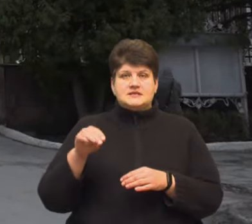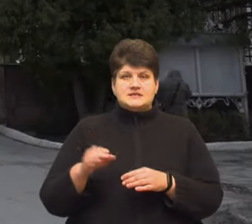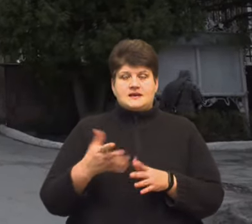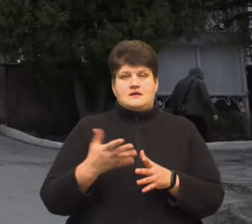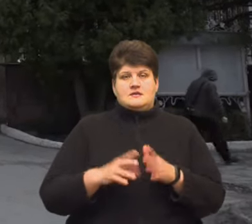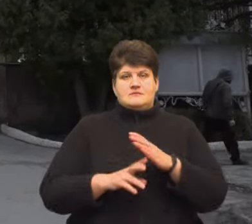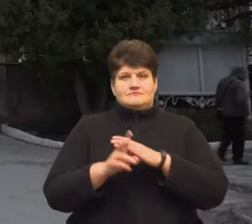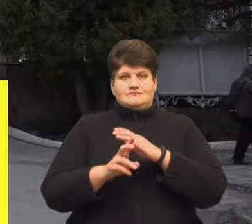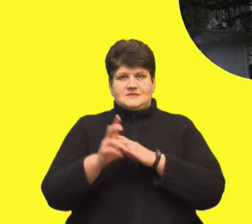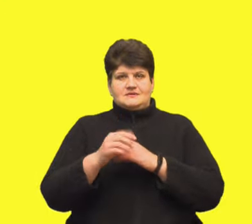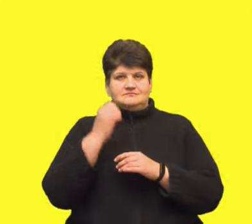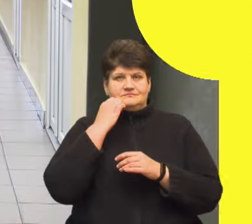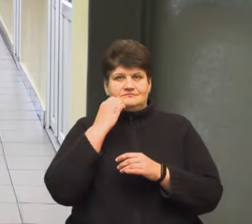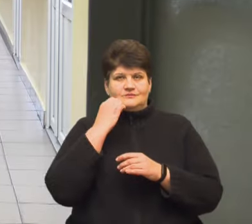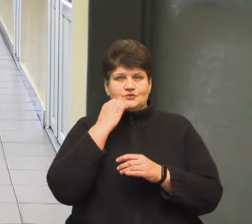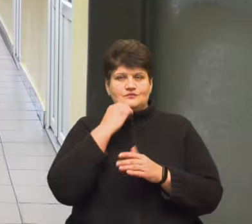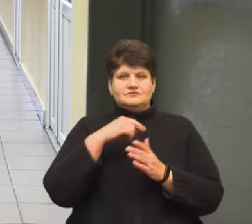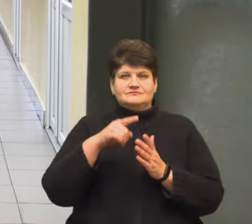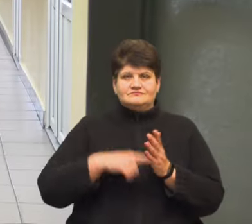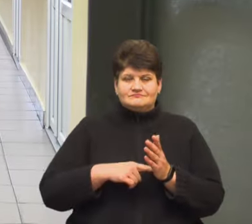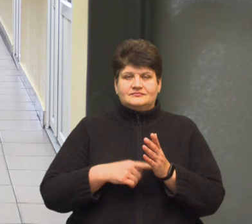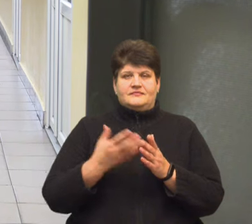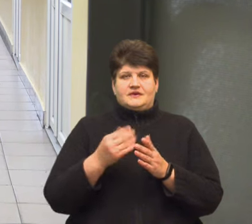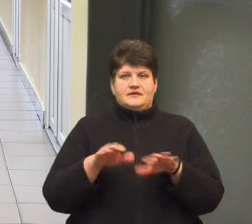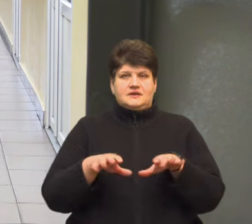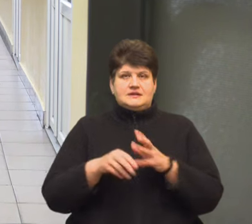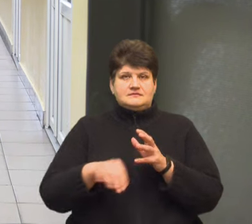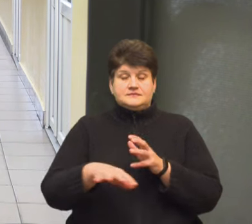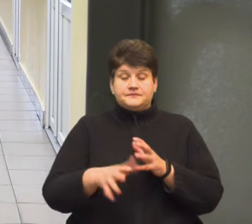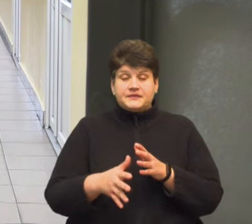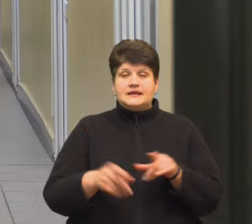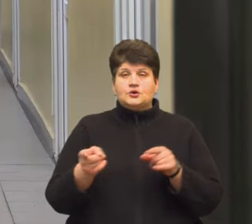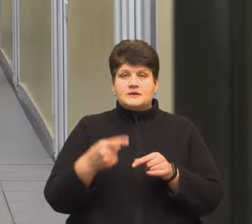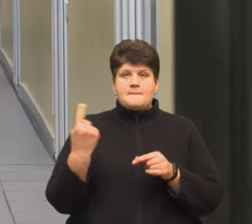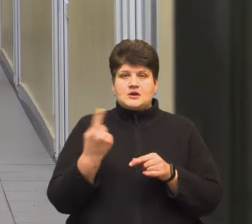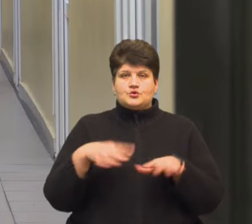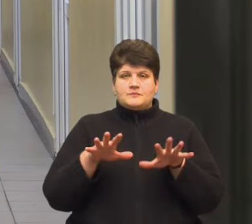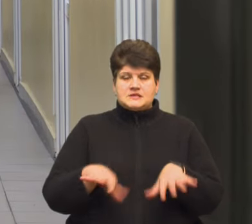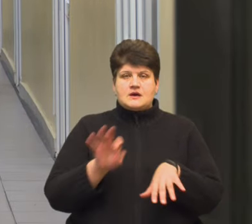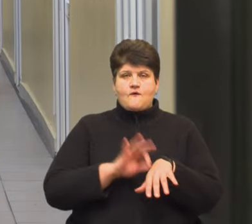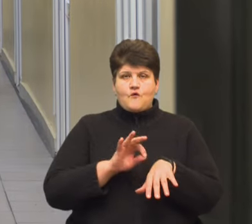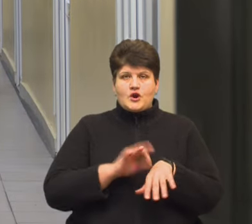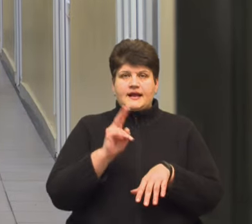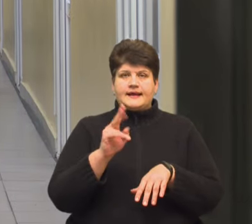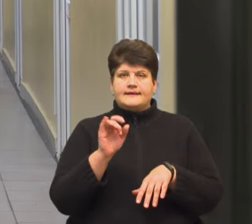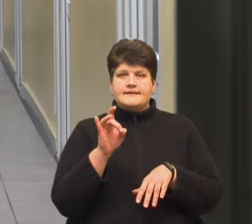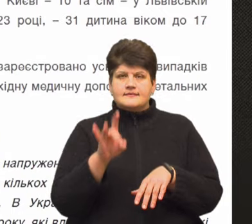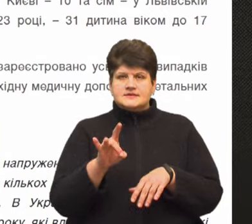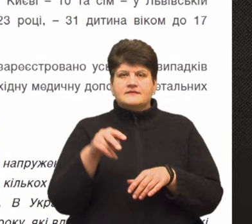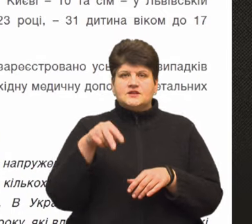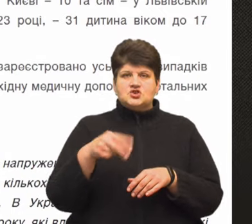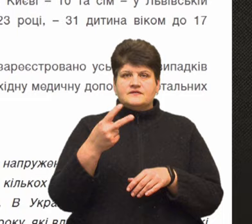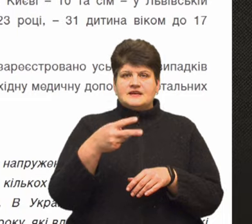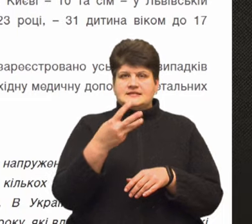собором що буде далі Тернопільщина на першому місці серед кількості хворих на кір за 2023 рік які